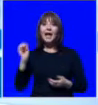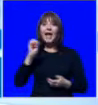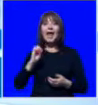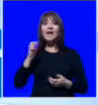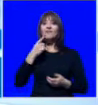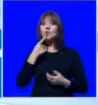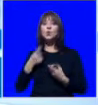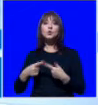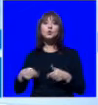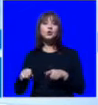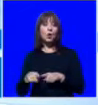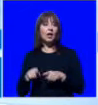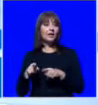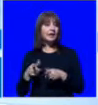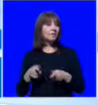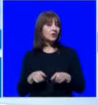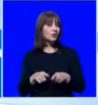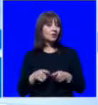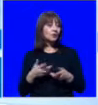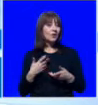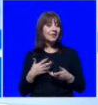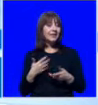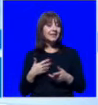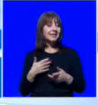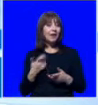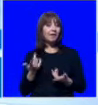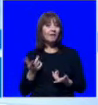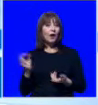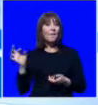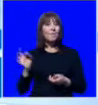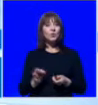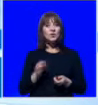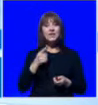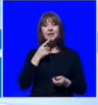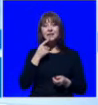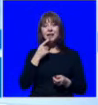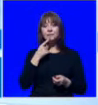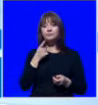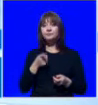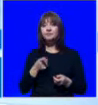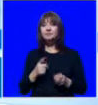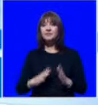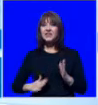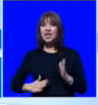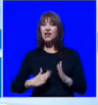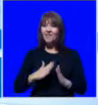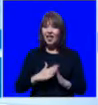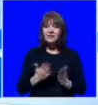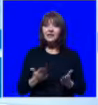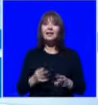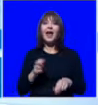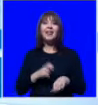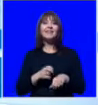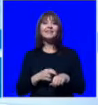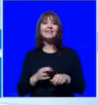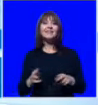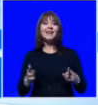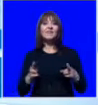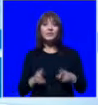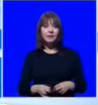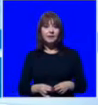има изисквания и за дефицита, и за инфлацията най-вече. Но, господин Димитров, вие казвате, данъците няма